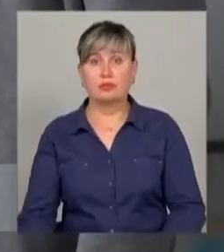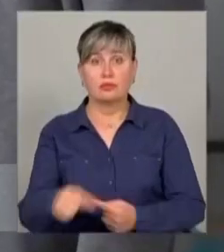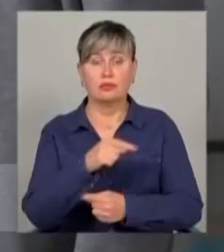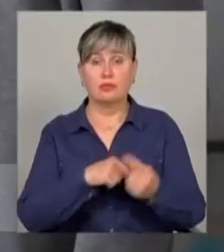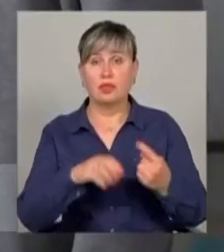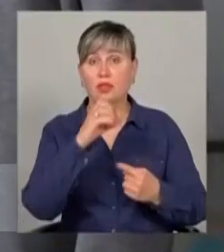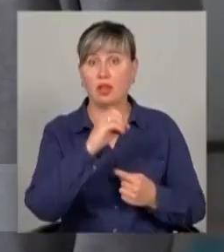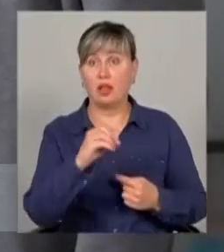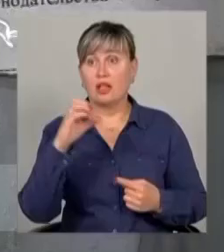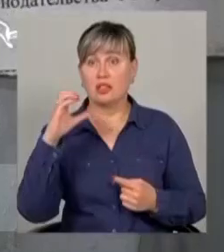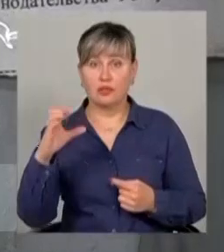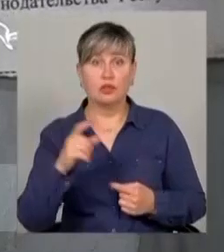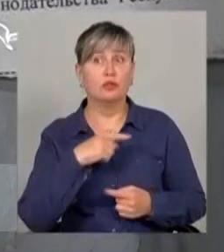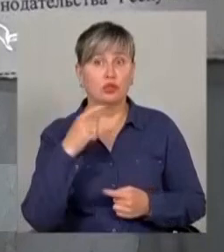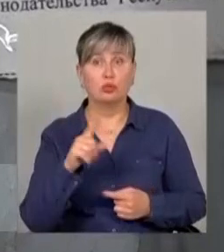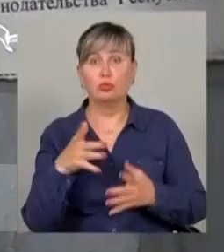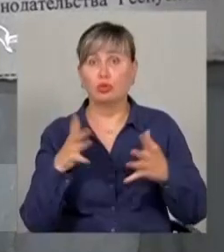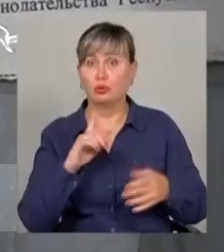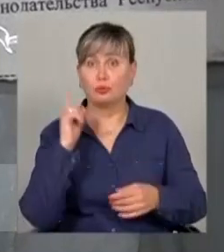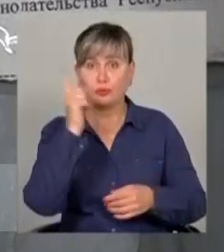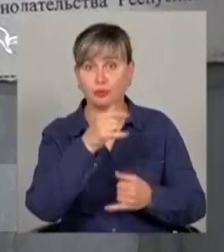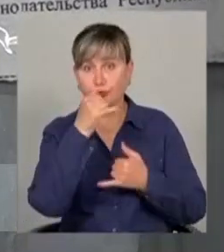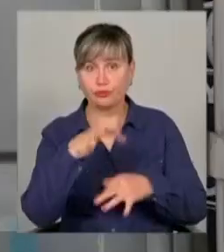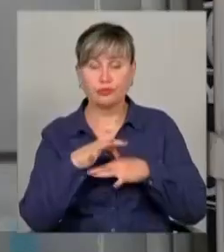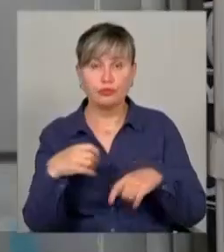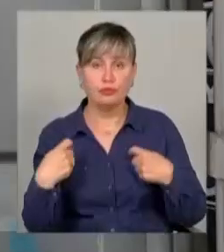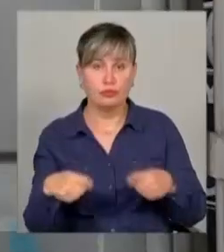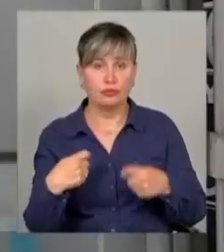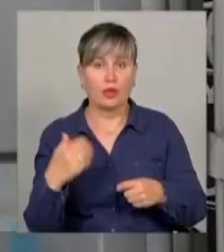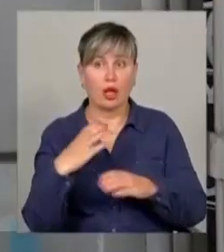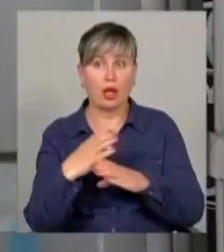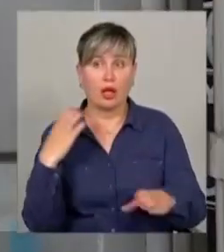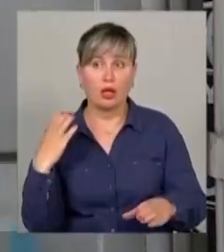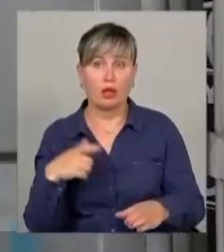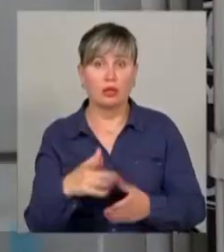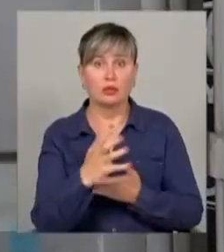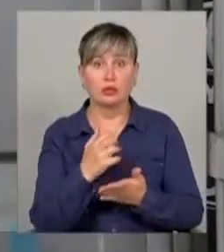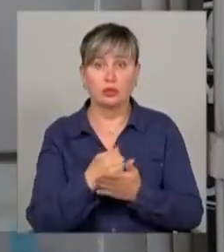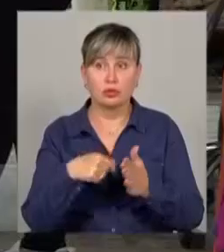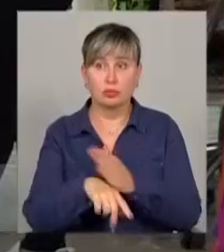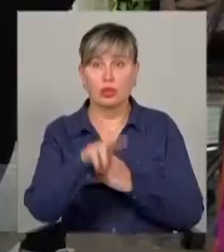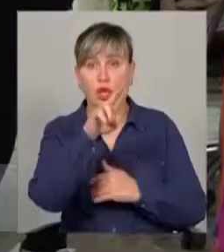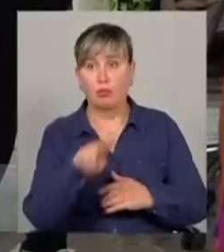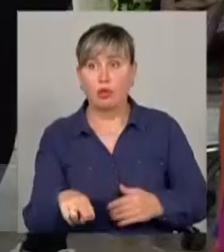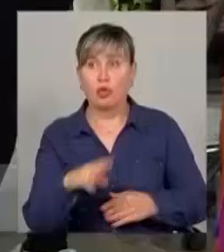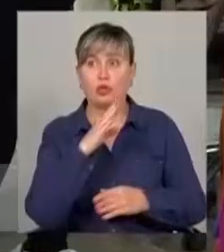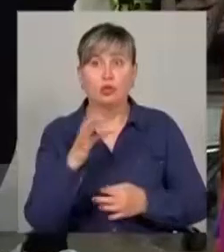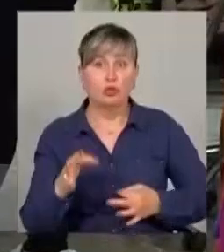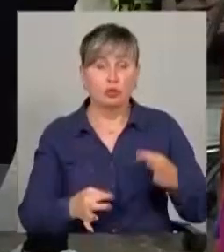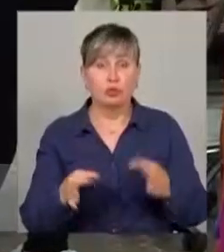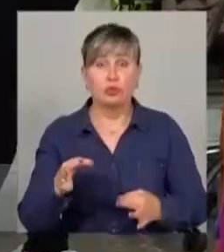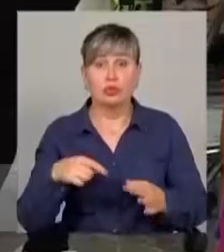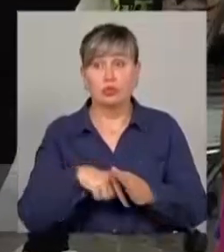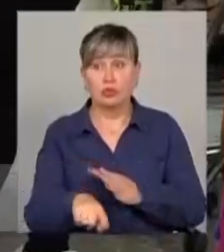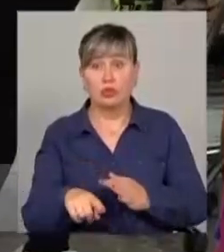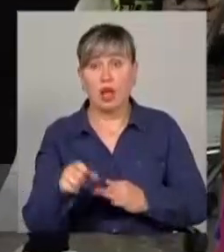Предприниматель Елена Садвакасова признается, что больше года не может вести торговлю. Ее контейнер с автозапчастями опечатан. Женщина судится с администрацией